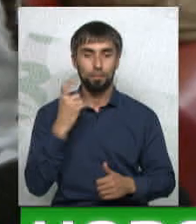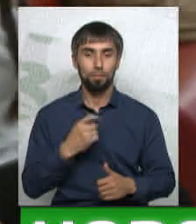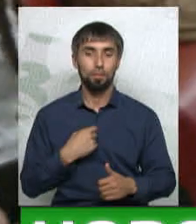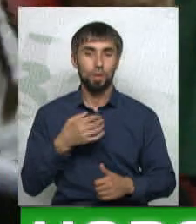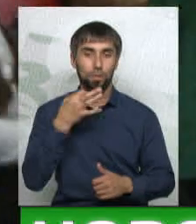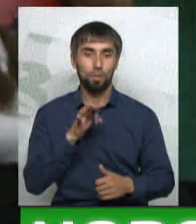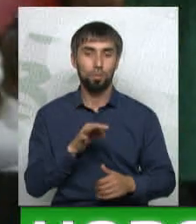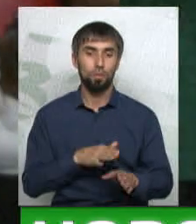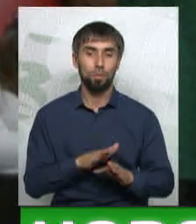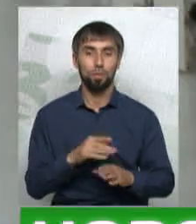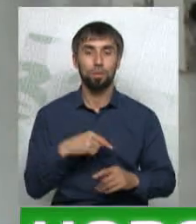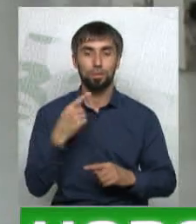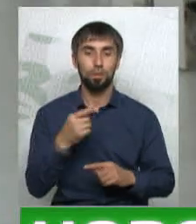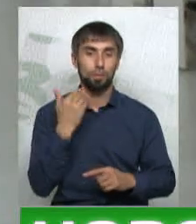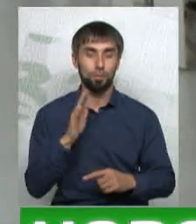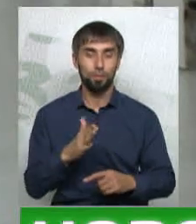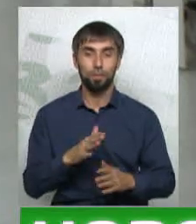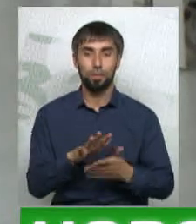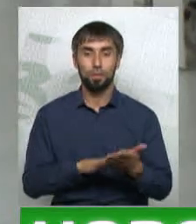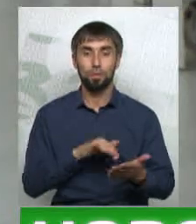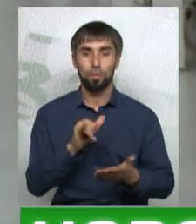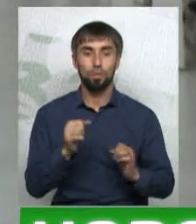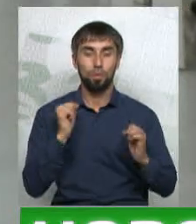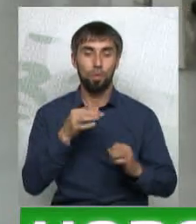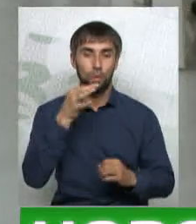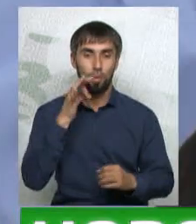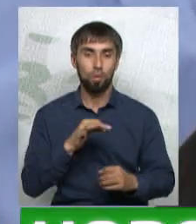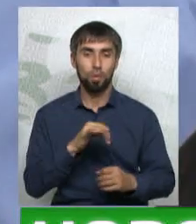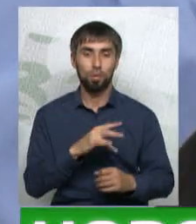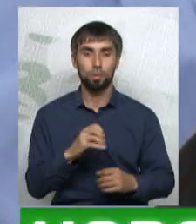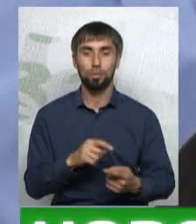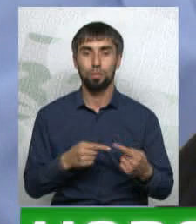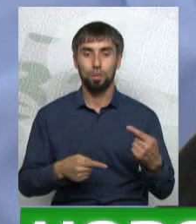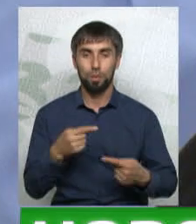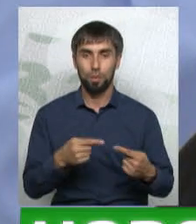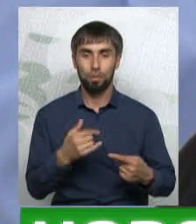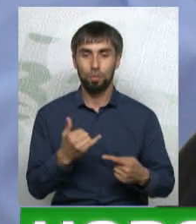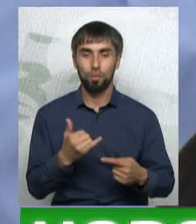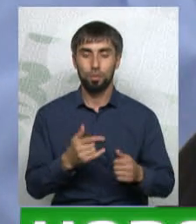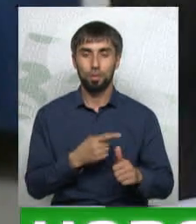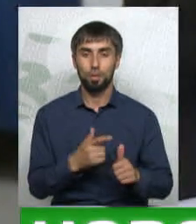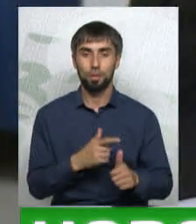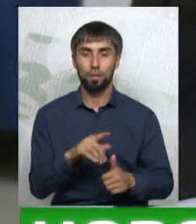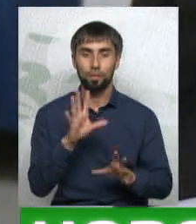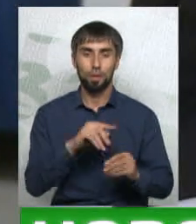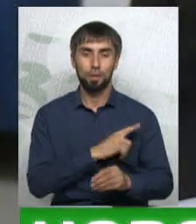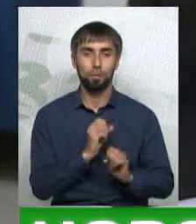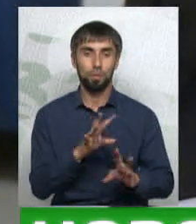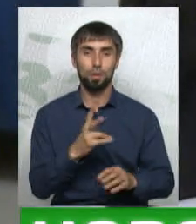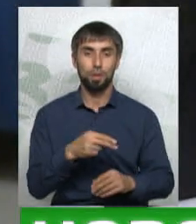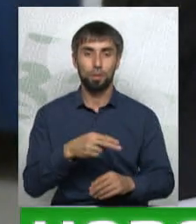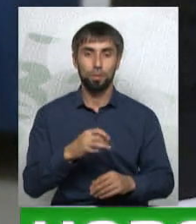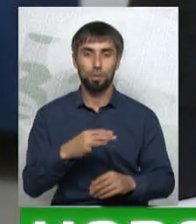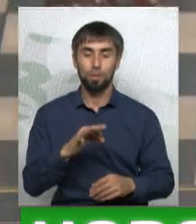наполнюсь опытом, потом буду ходить. Впереди у спортсменов острая и напряженная борьба. Сейчас все интеллектуальные силы брошены на